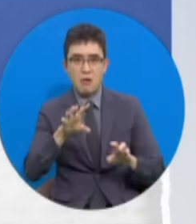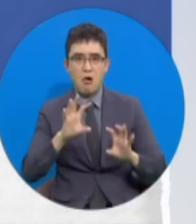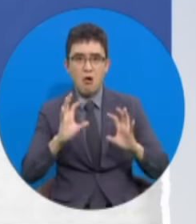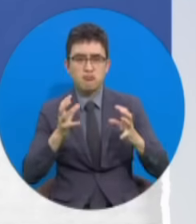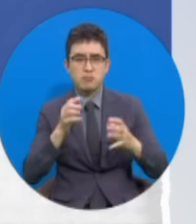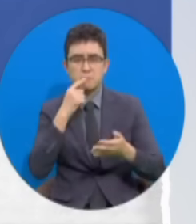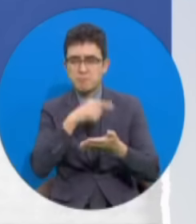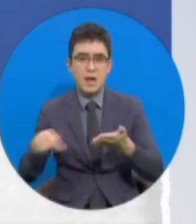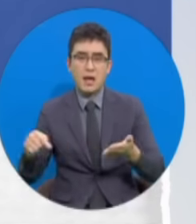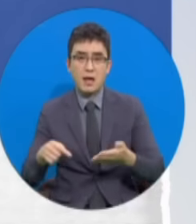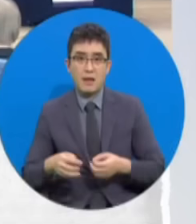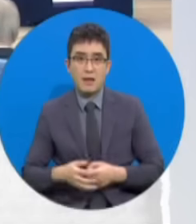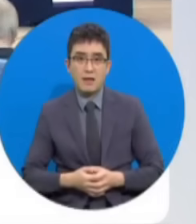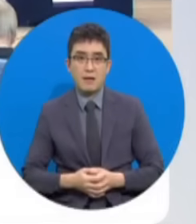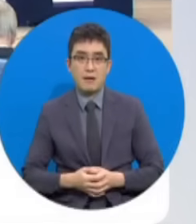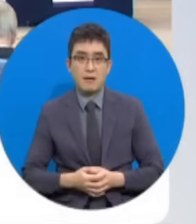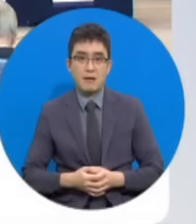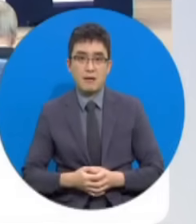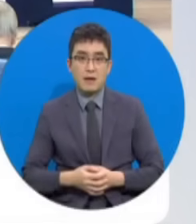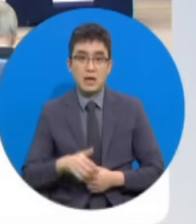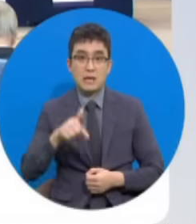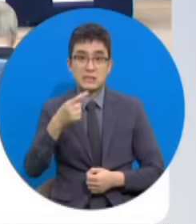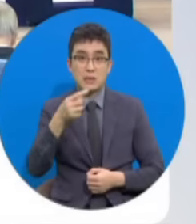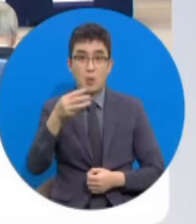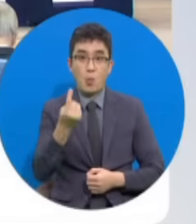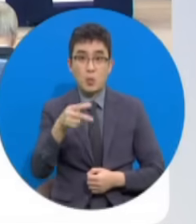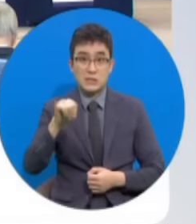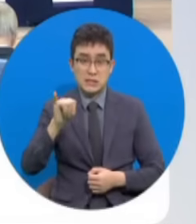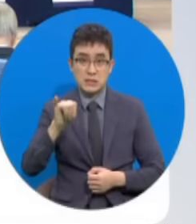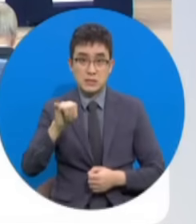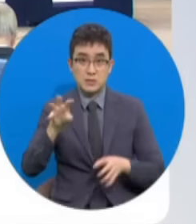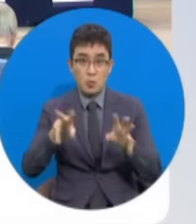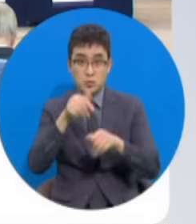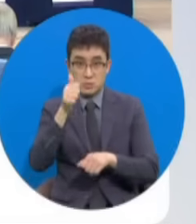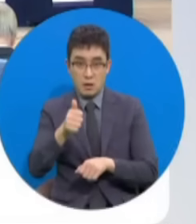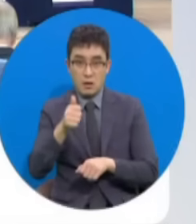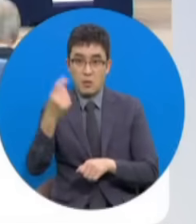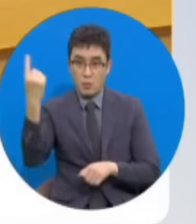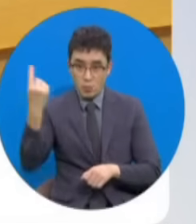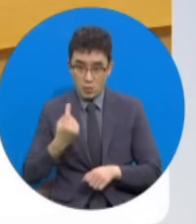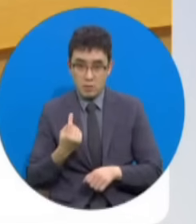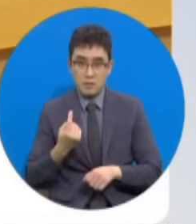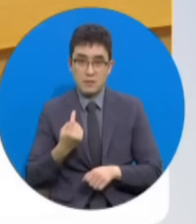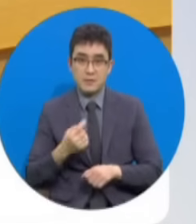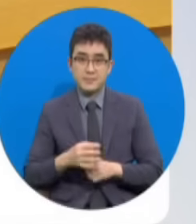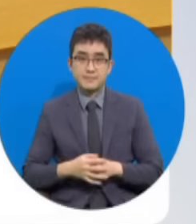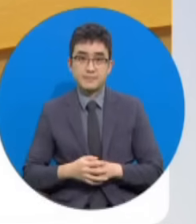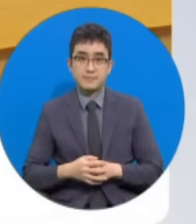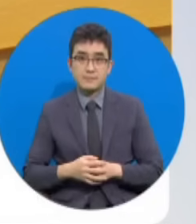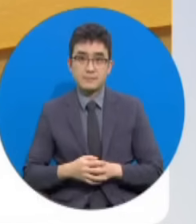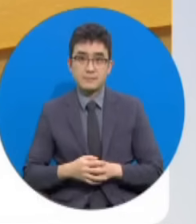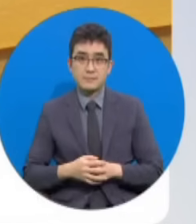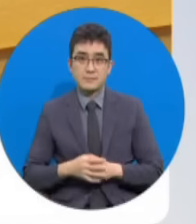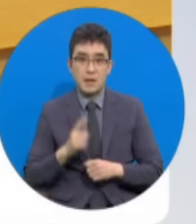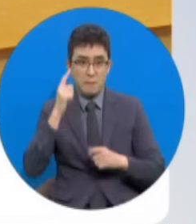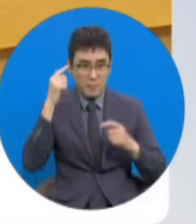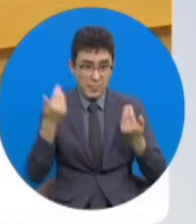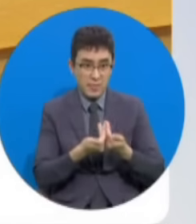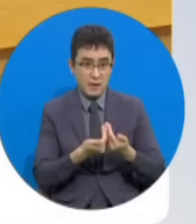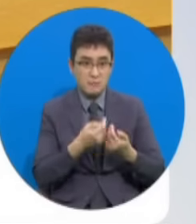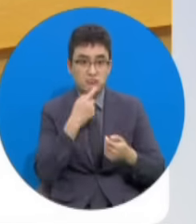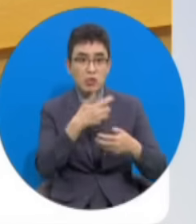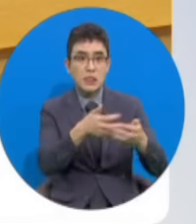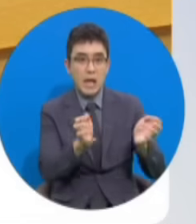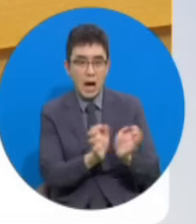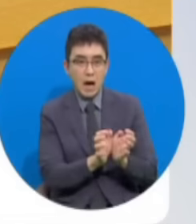일일 수밖에 없고 적어도 그로시 총장이 대한민국에 와서 일방적인 얘기를 쏟아내고 갔다기보단 정말 반대하고 있는 민주당의 사람들과 함께